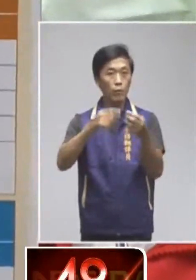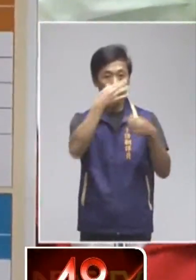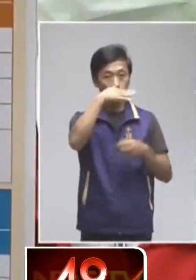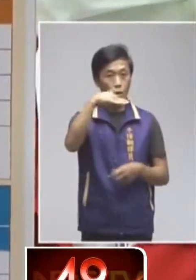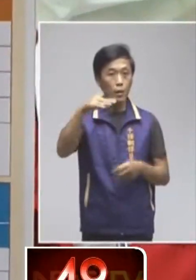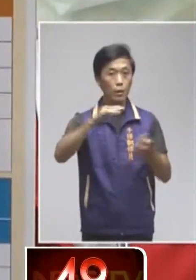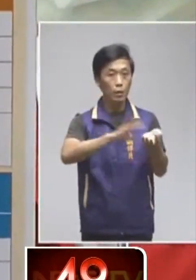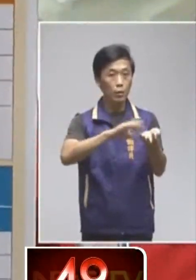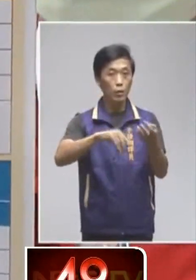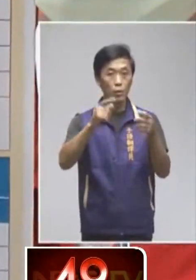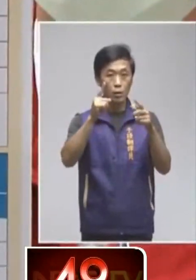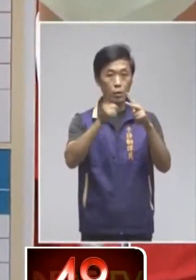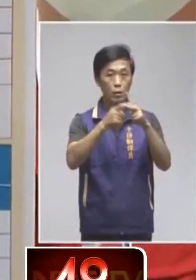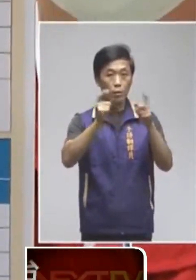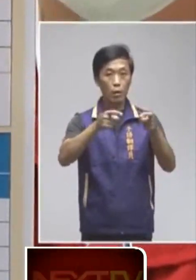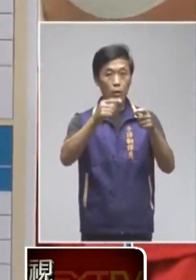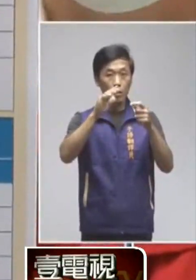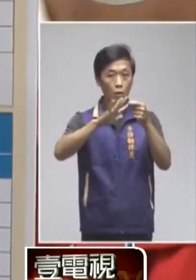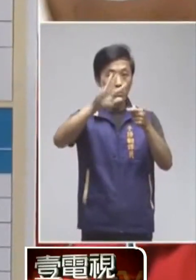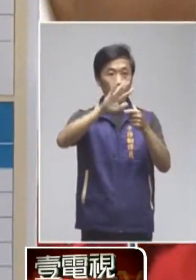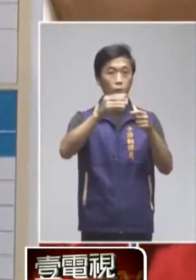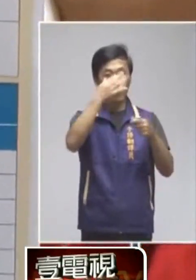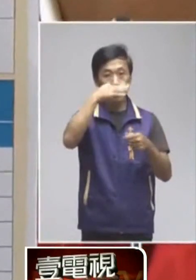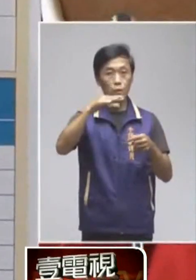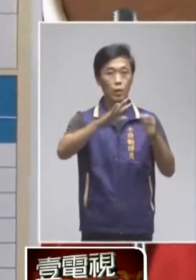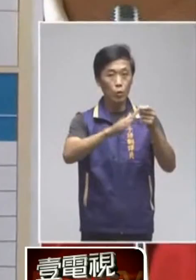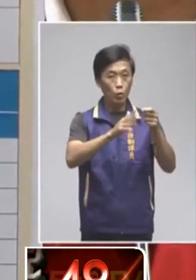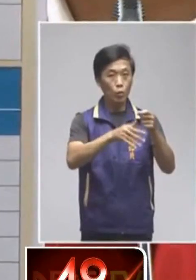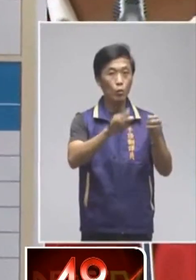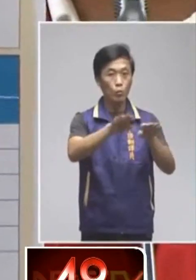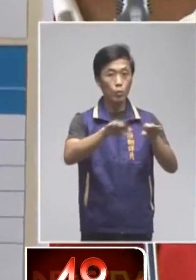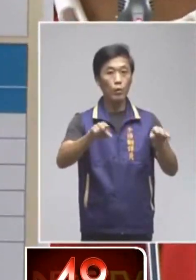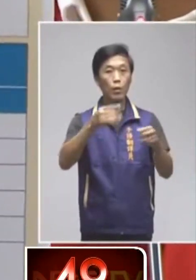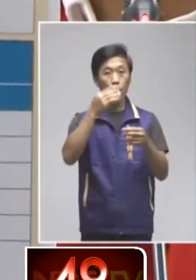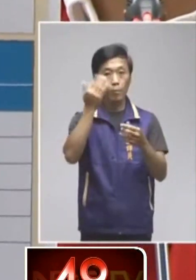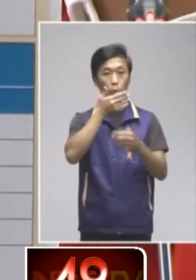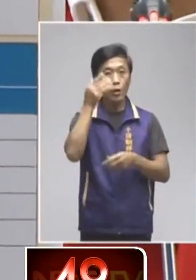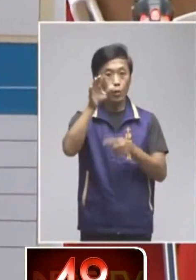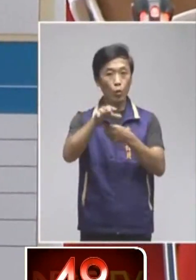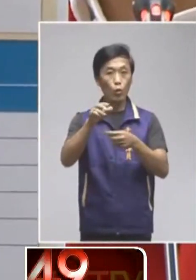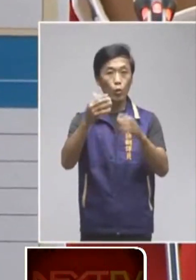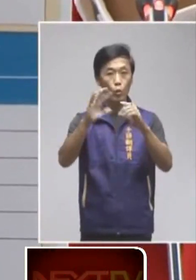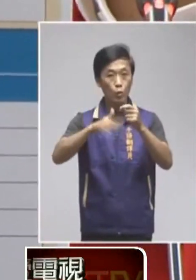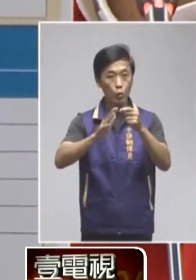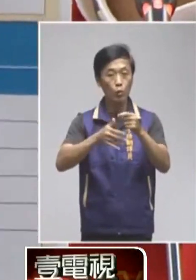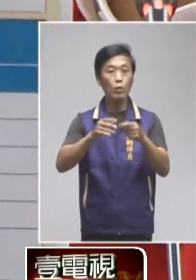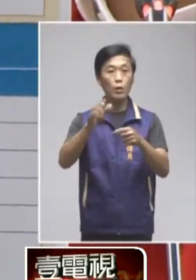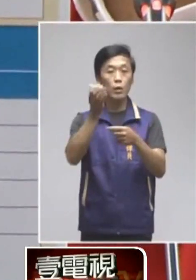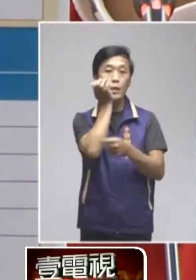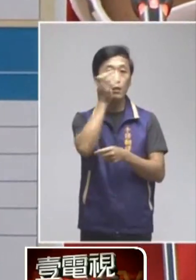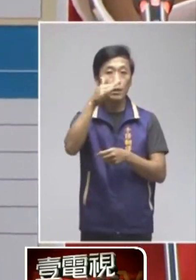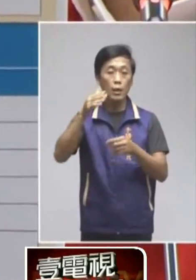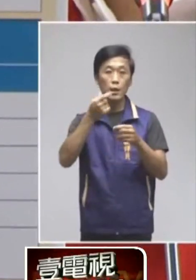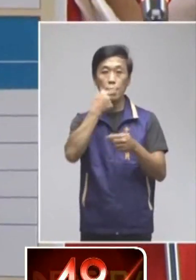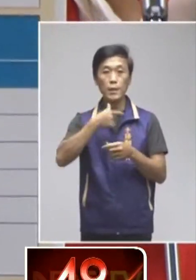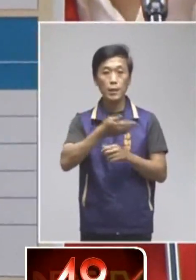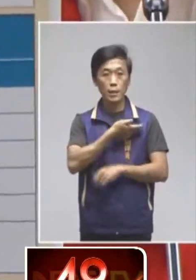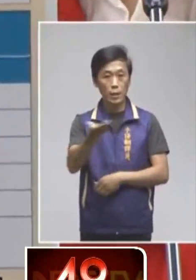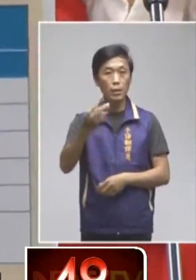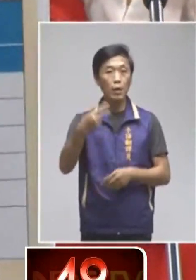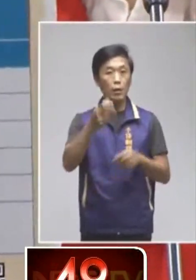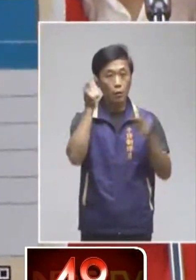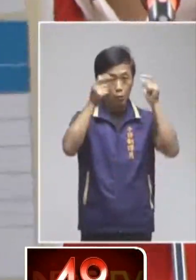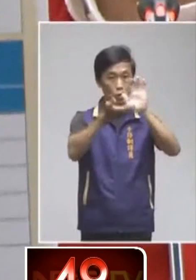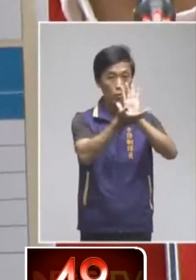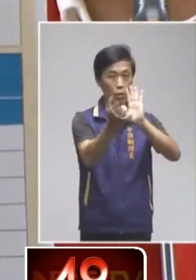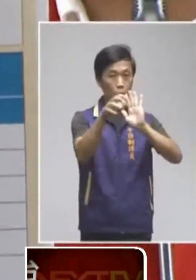你小港高中、凤山高中体育场、美浓高中。工山慈济加高雄展览馆